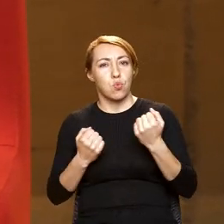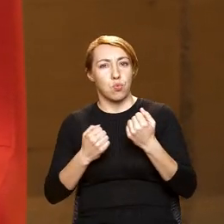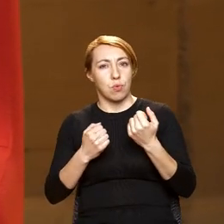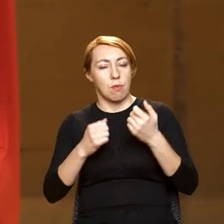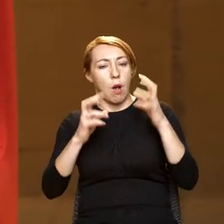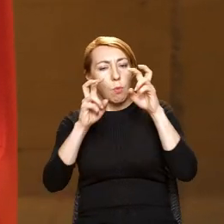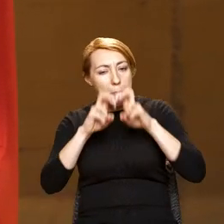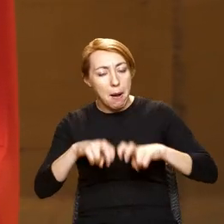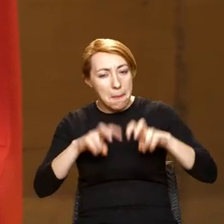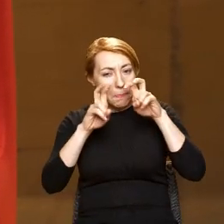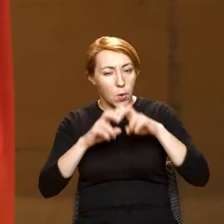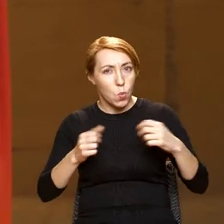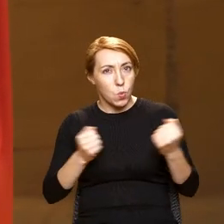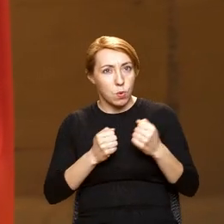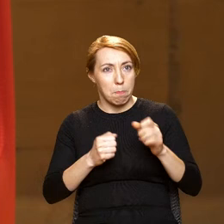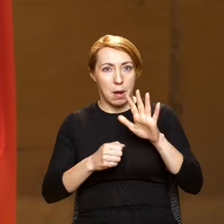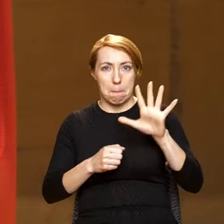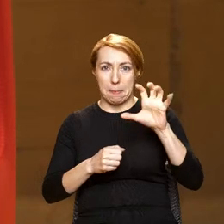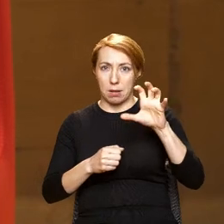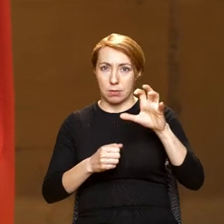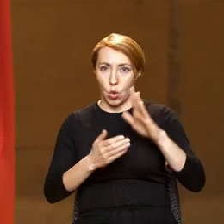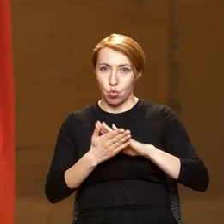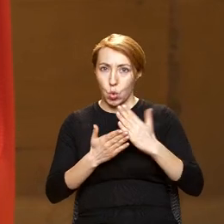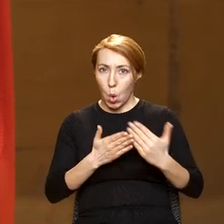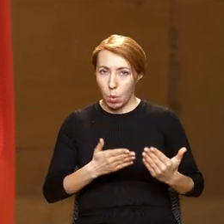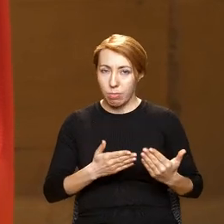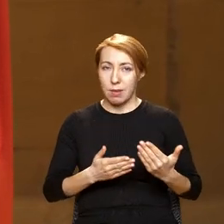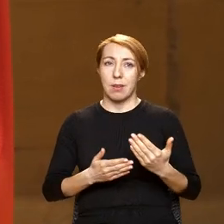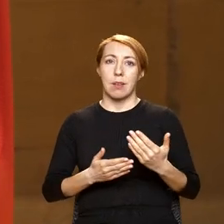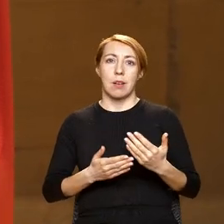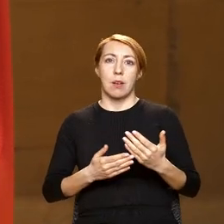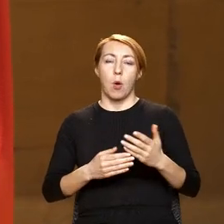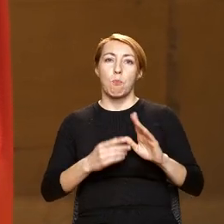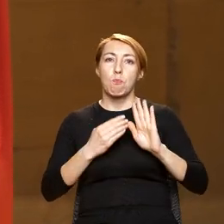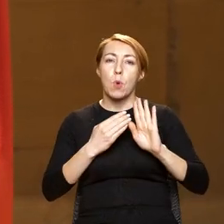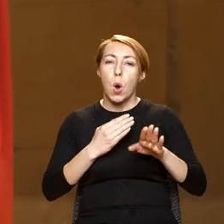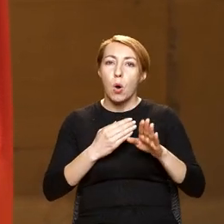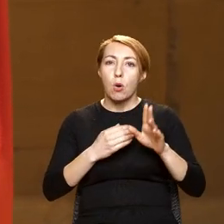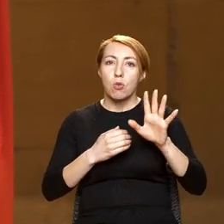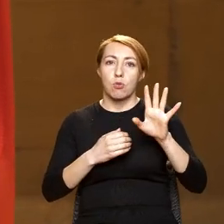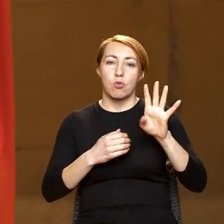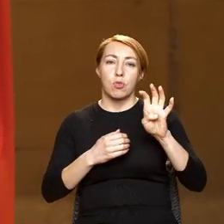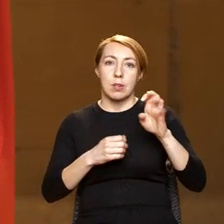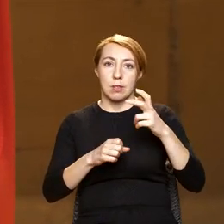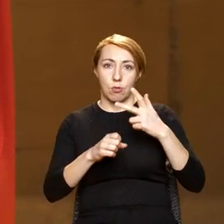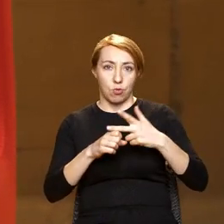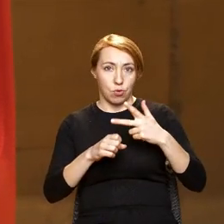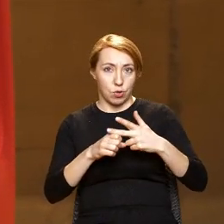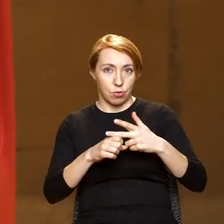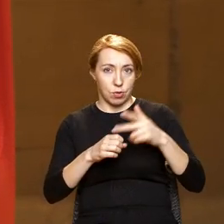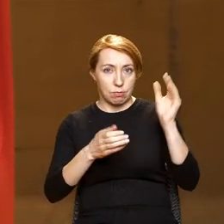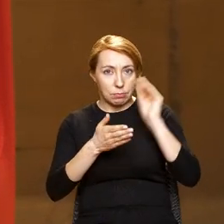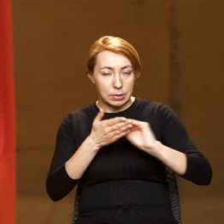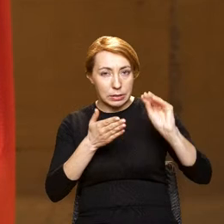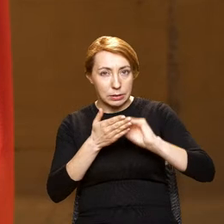Publikacja jest obszerna, ma prawie 500 stron, ponad 430 przypisów.